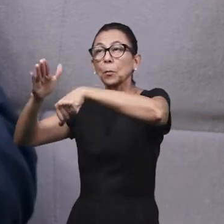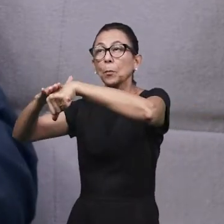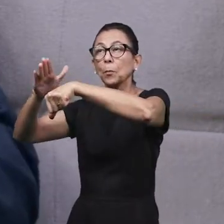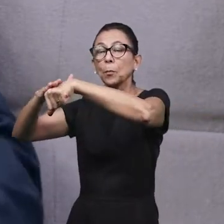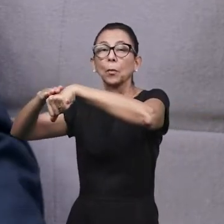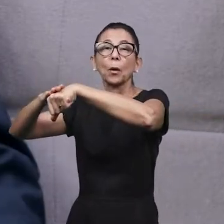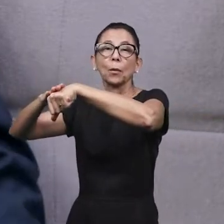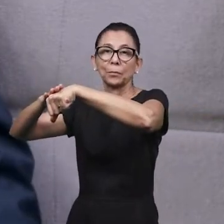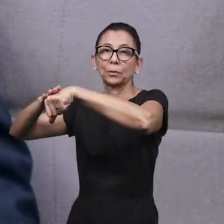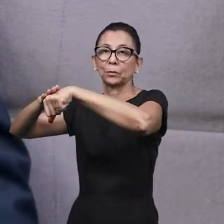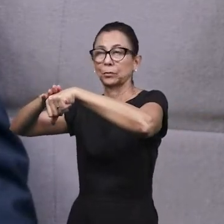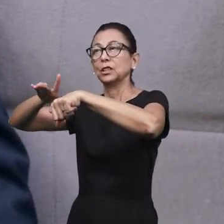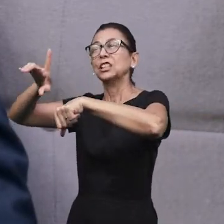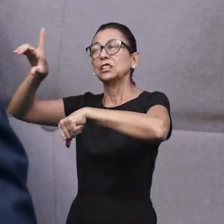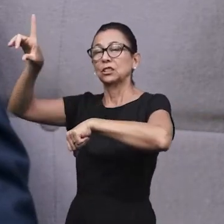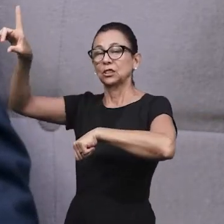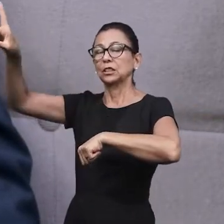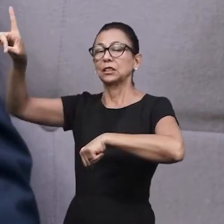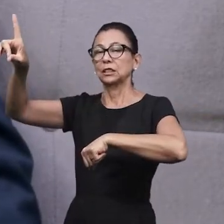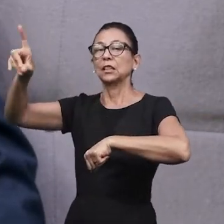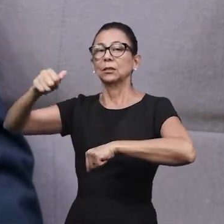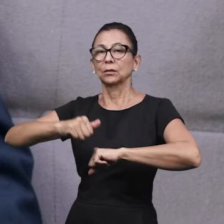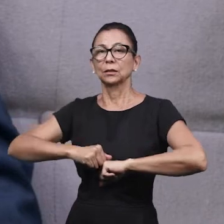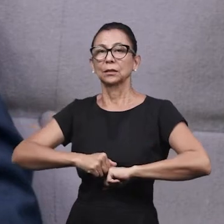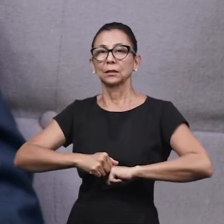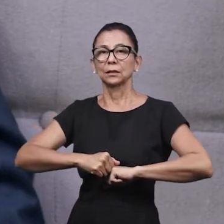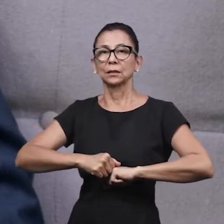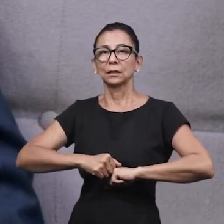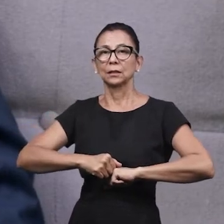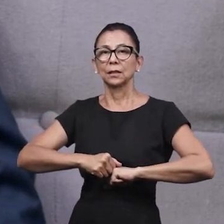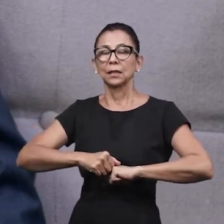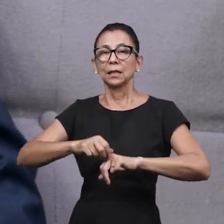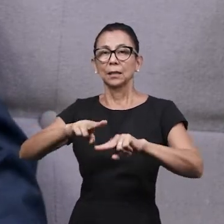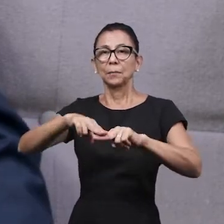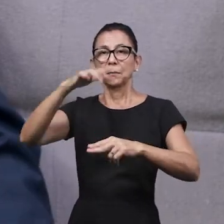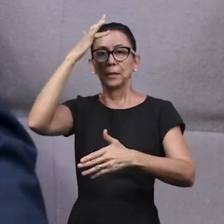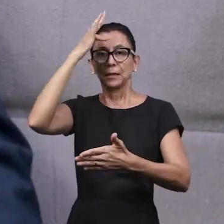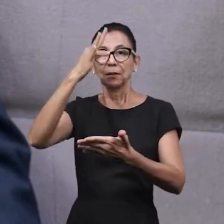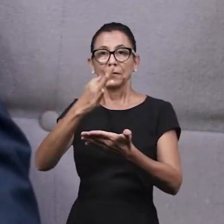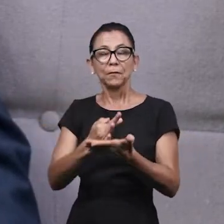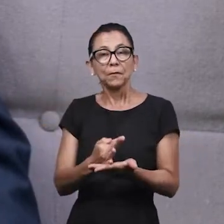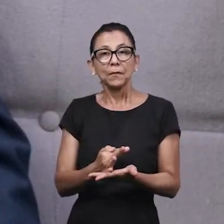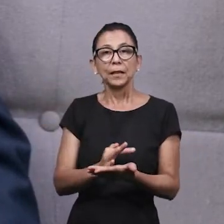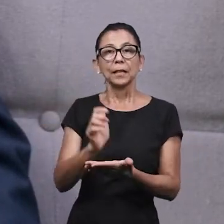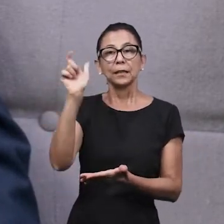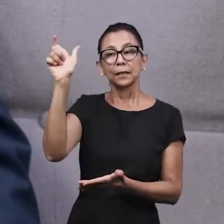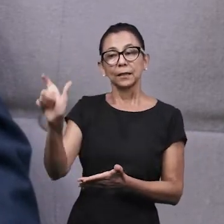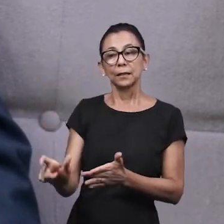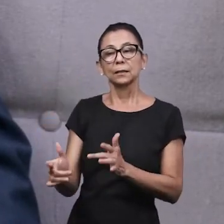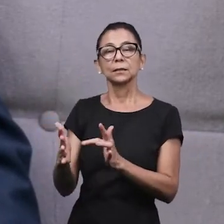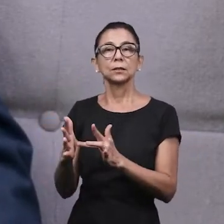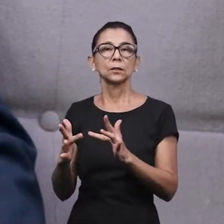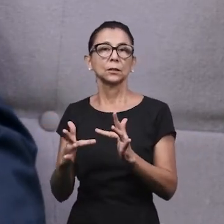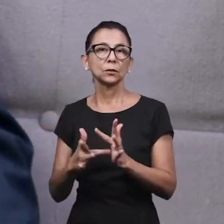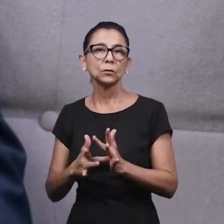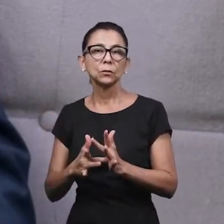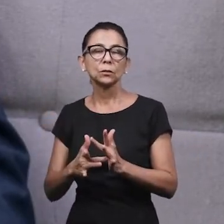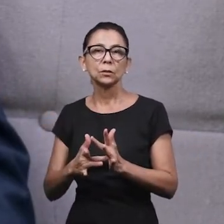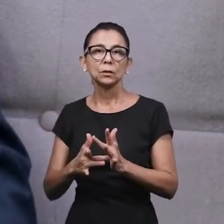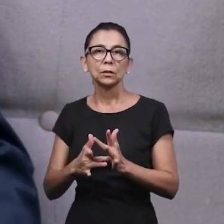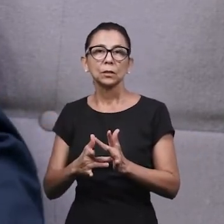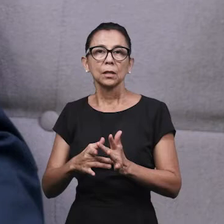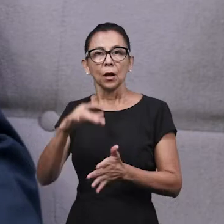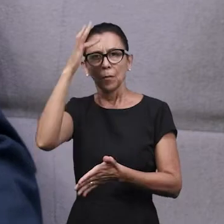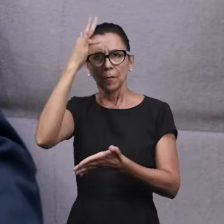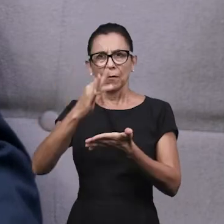Jésus. Une foi qui vient de Dieu. Et pour avoir le salut,